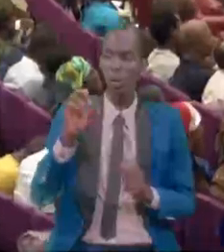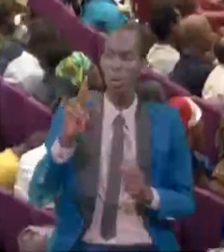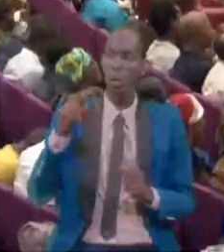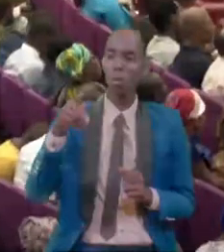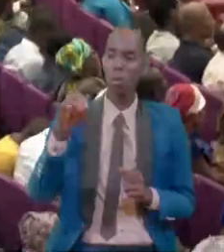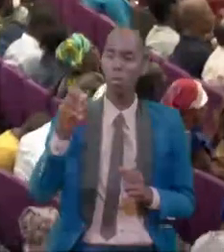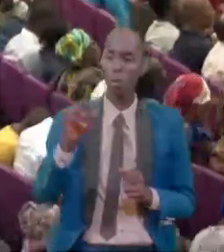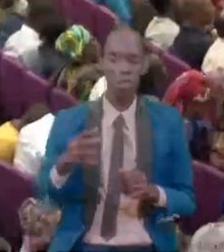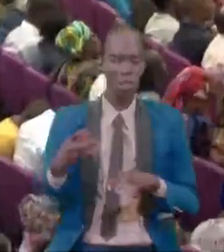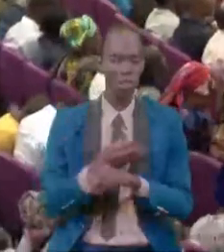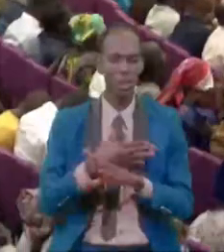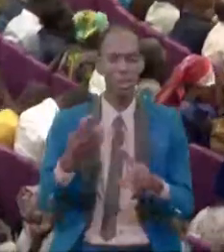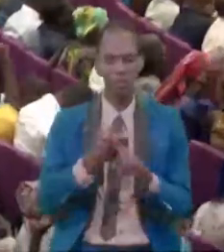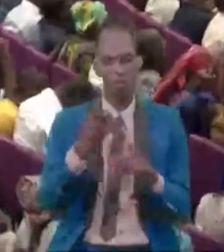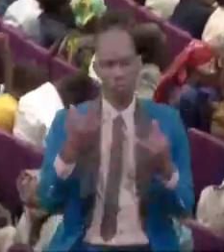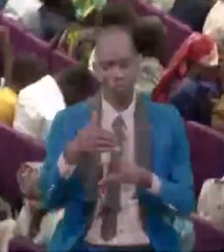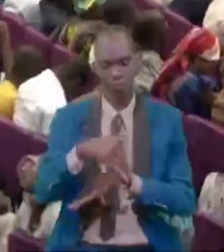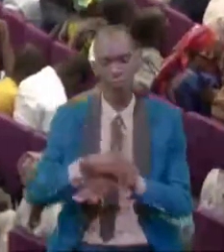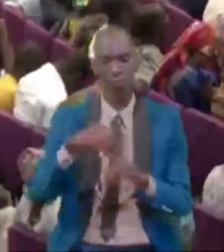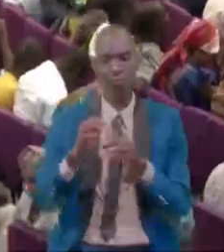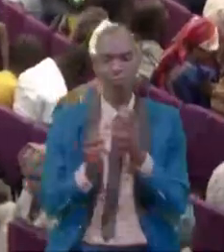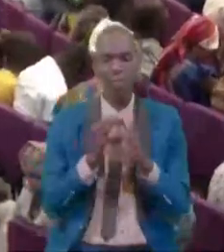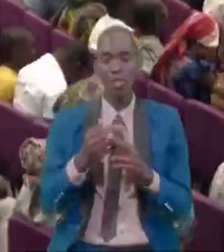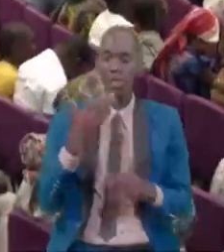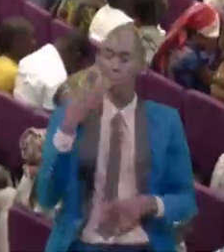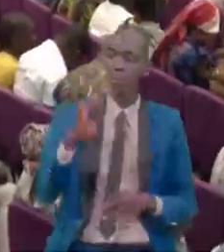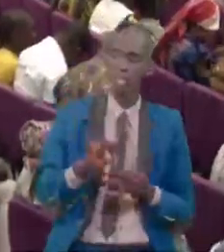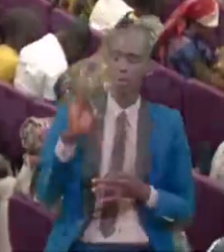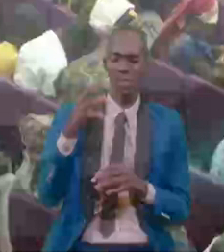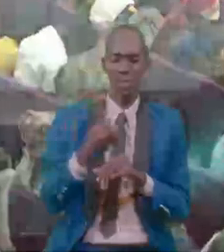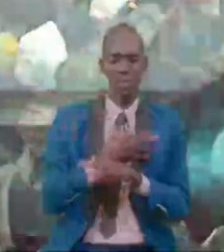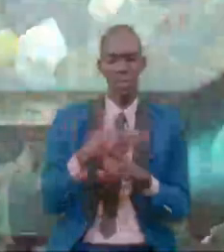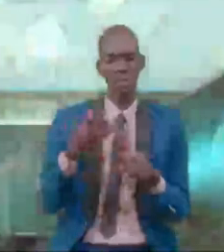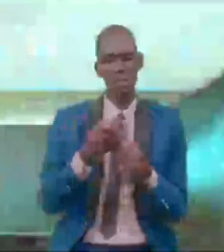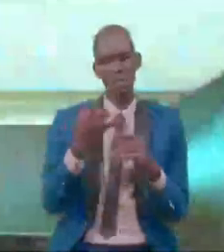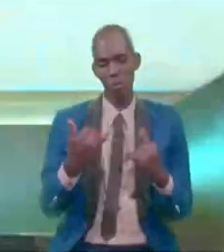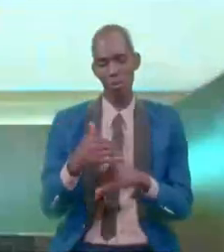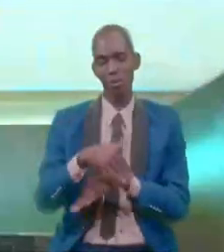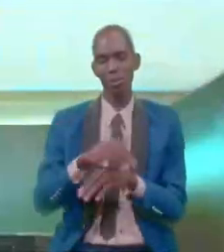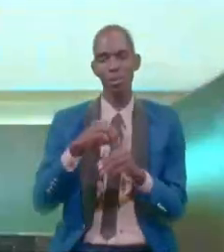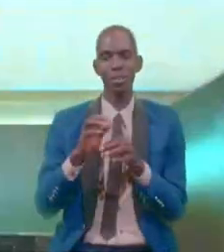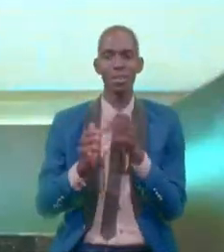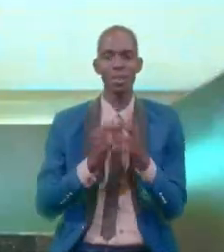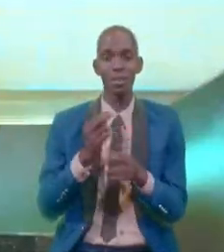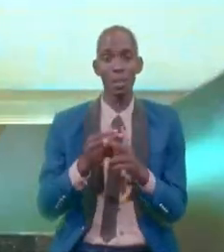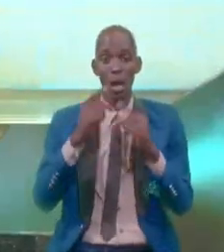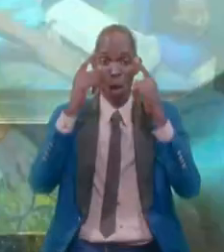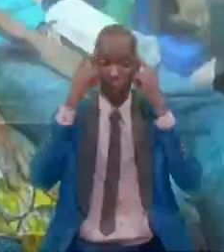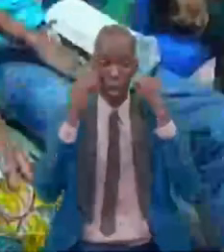Les scorpions ôtés ce soir. Les esprits mauvais ôtés ce soir. Moïse pria pour le